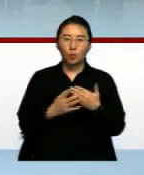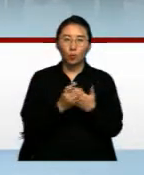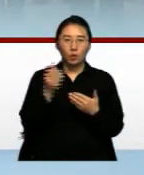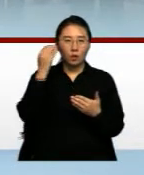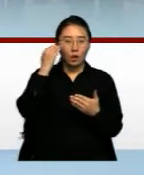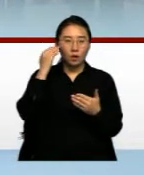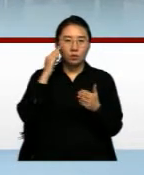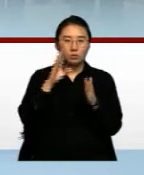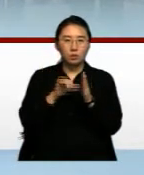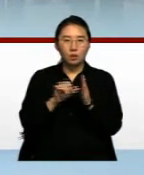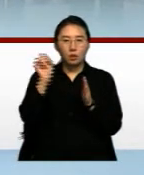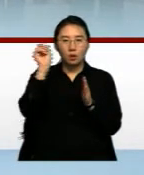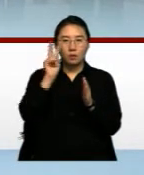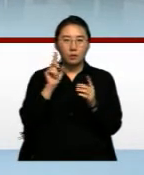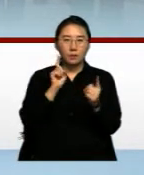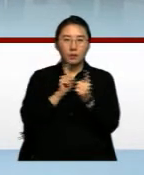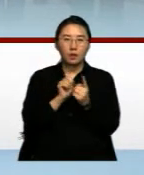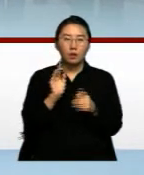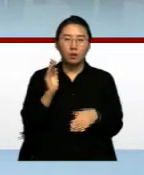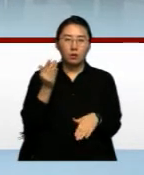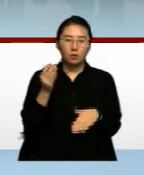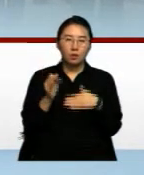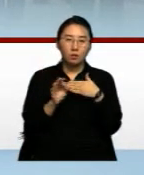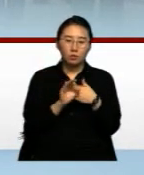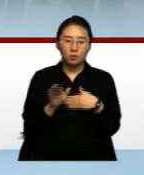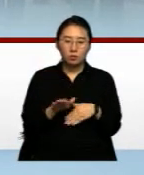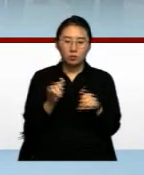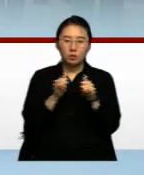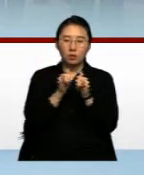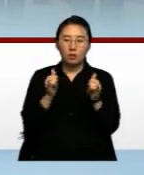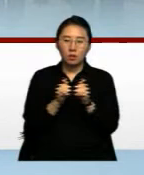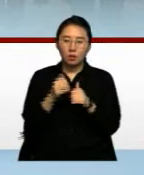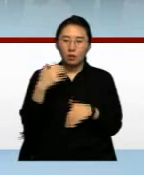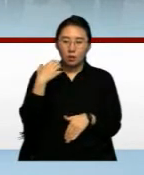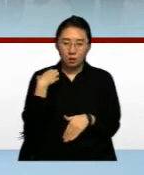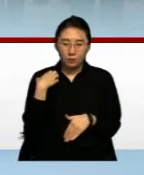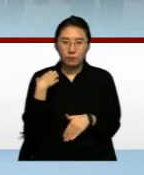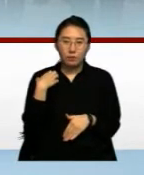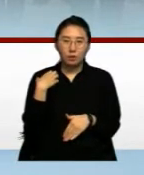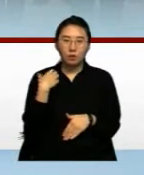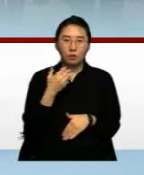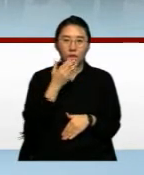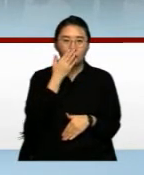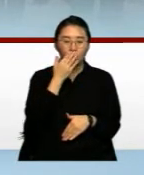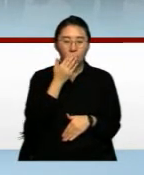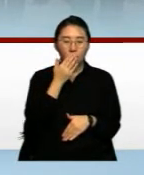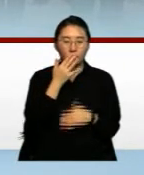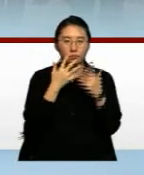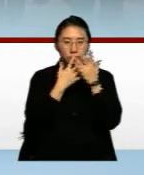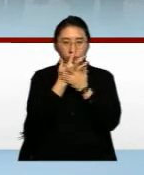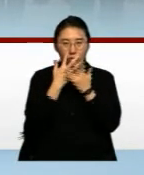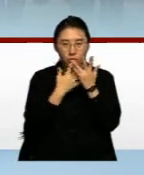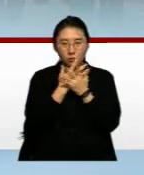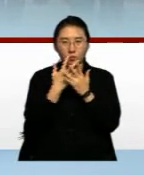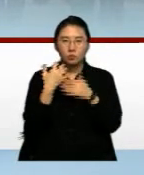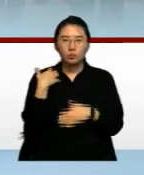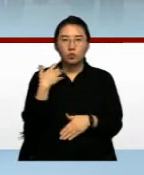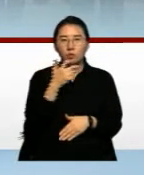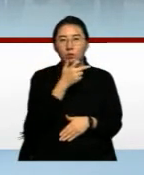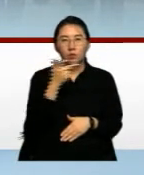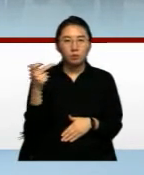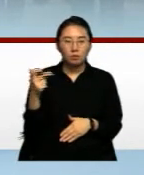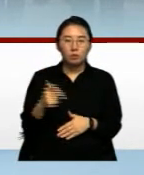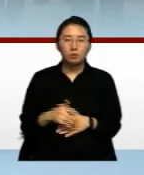통일 한국 시대를 어느 날 갑자기 맞이하게 된다면 우리 사회가 감당해야 할 무게는 가늠하기조차 어려울 정도로 부담이 클